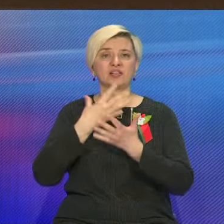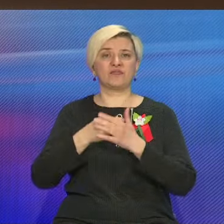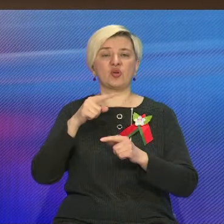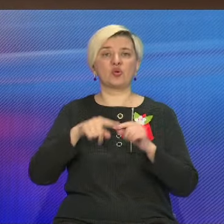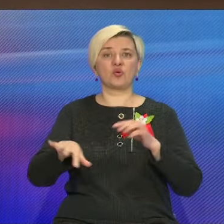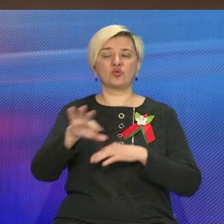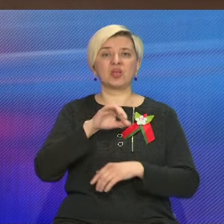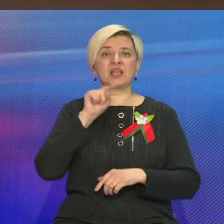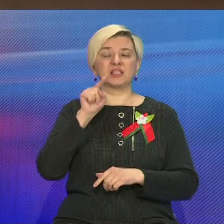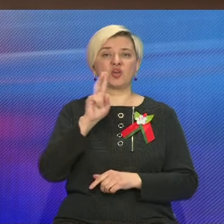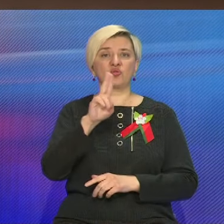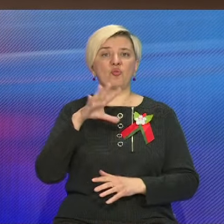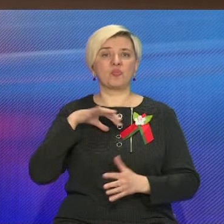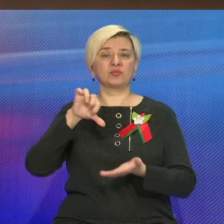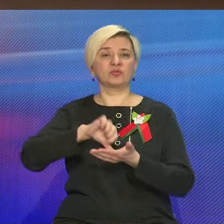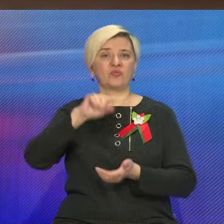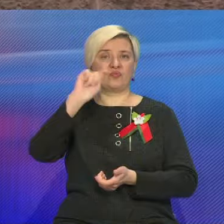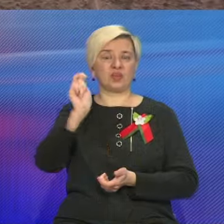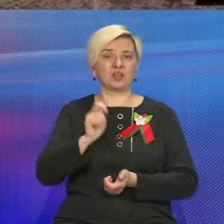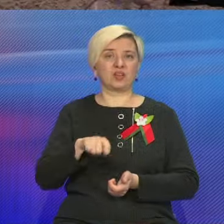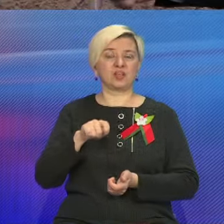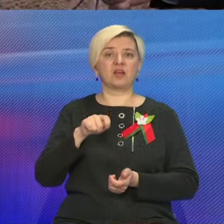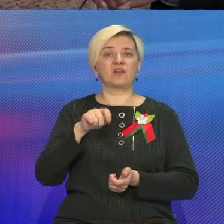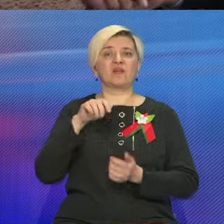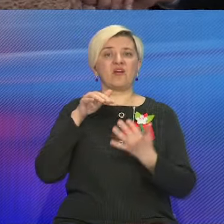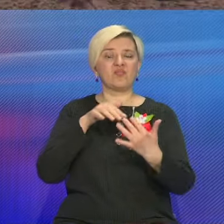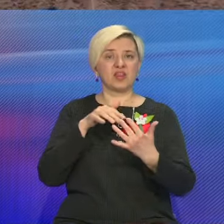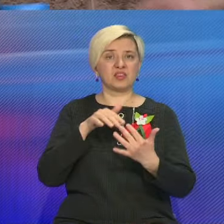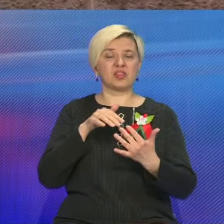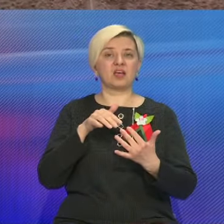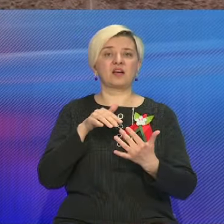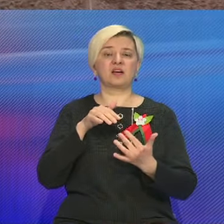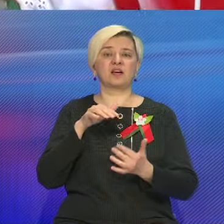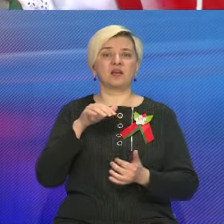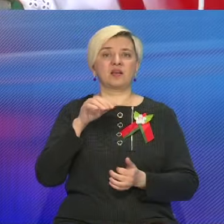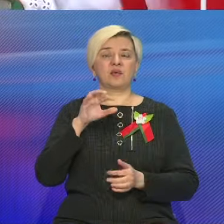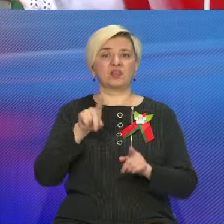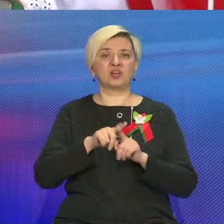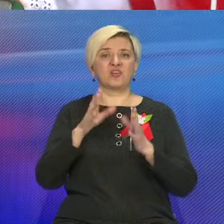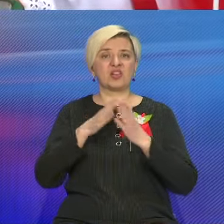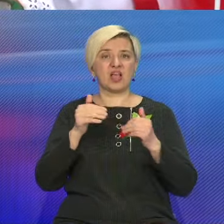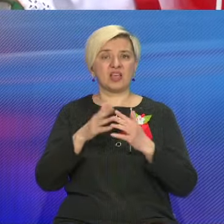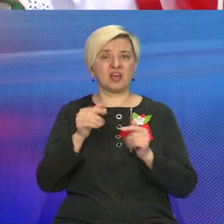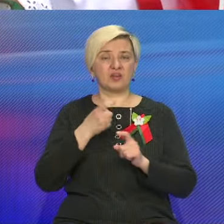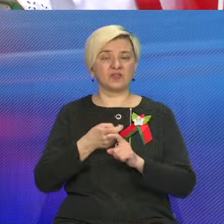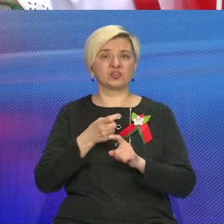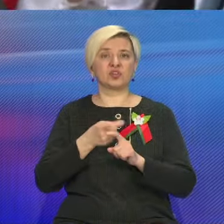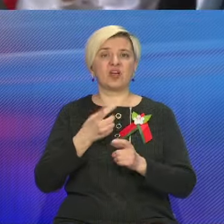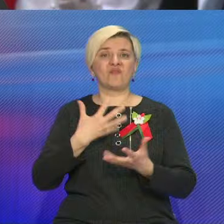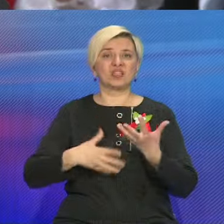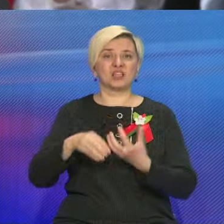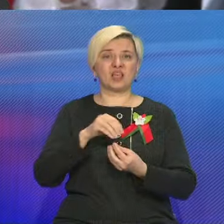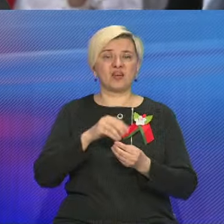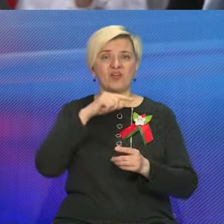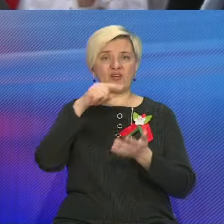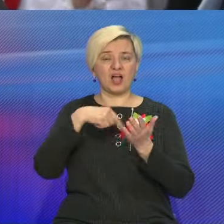у невыносных умовах лагеров демонстрировал невероятную силу духа, был у тыле, а после обновлял разбуренные города. Гэтыми